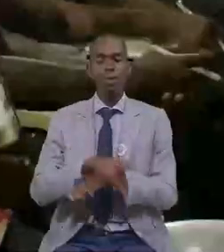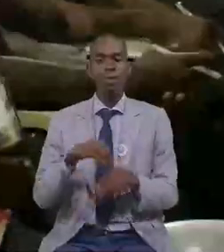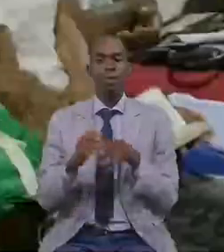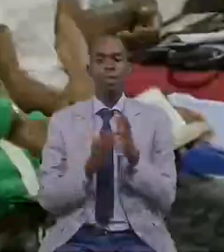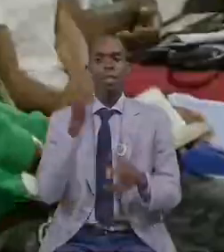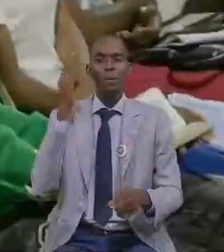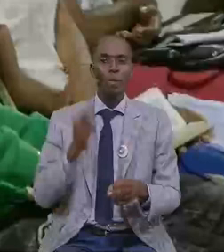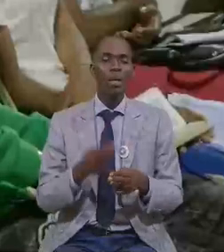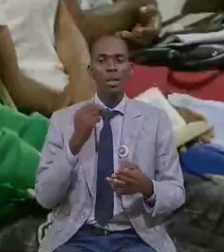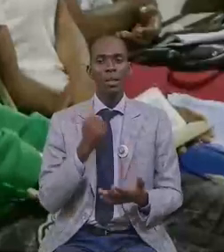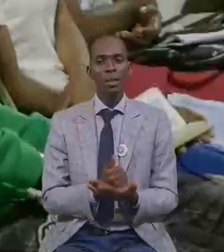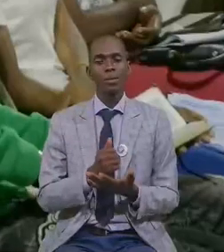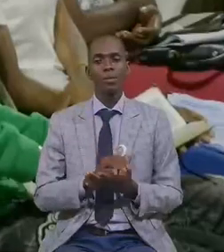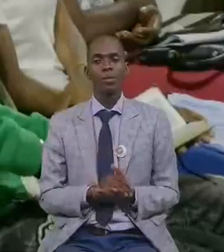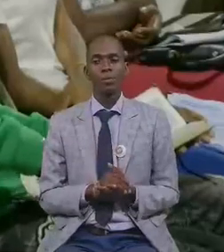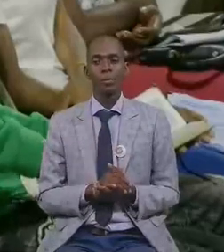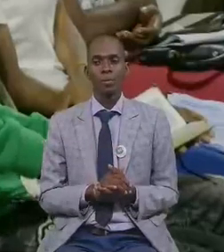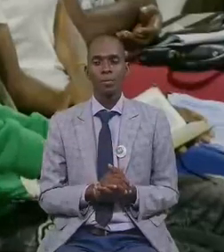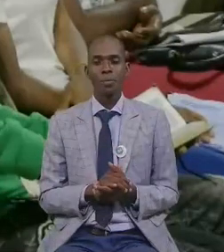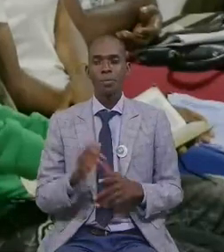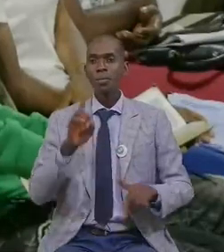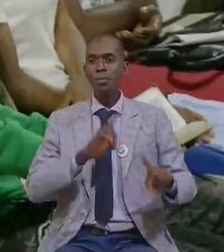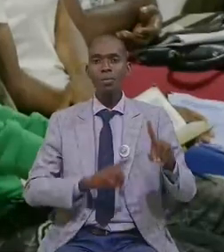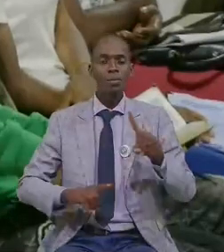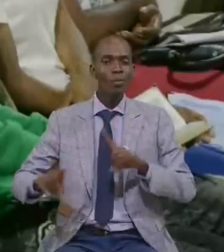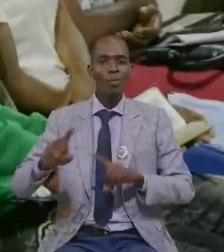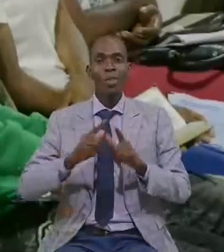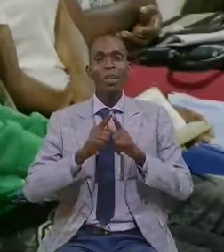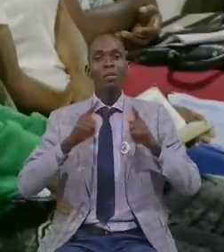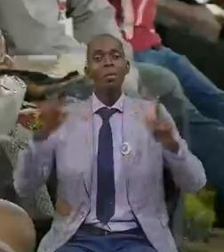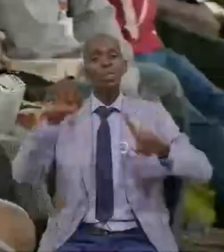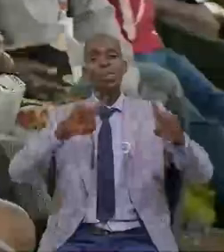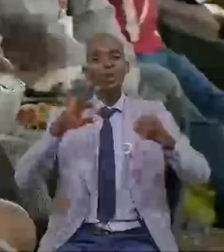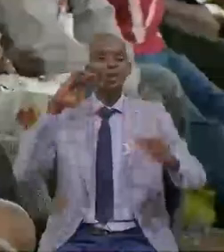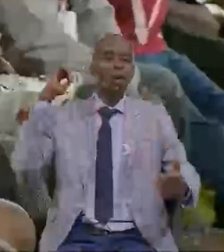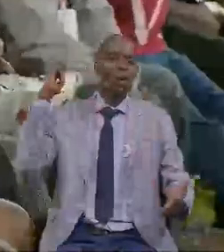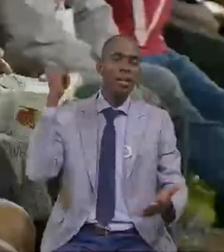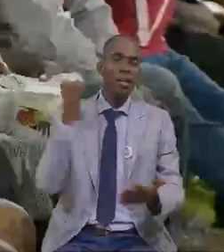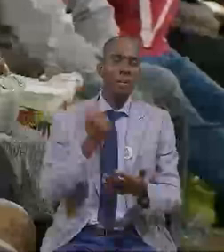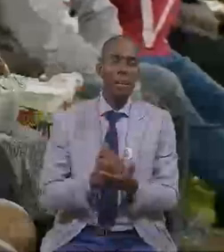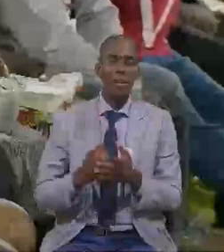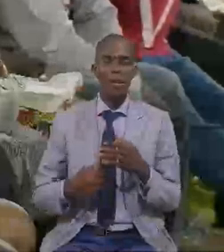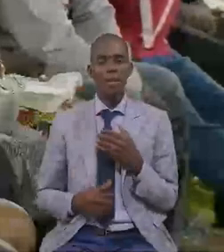fauter. Et ça va arriver ce jour. Amen. Donne-moi un grand amen.